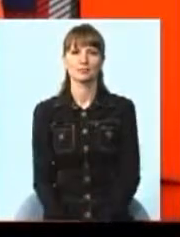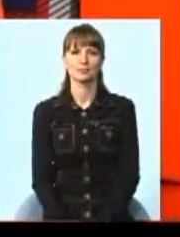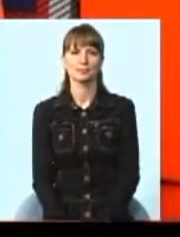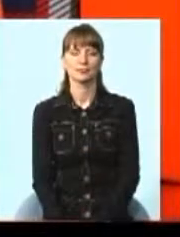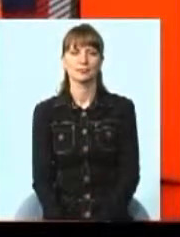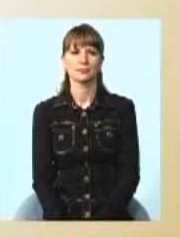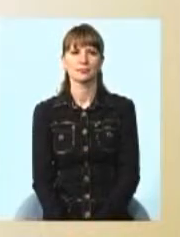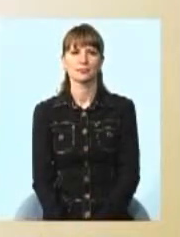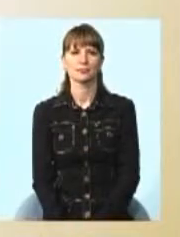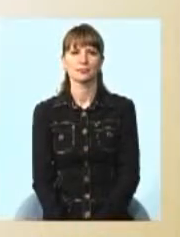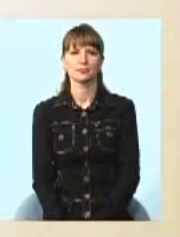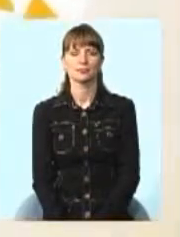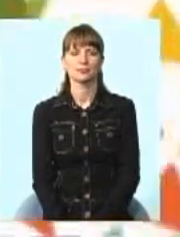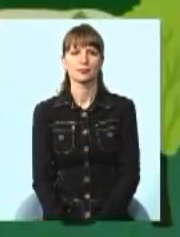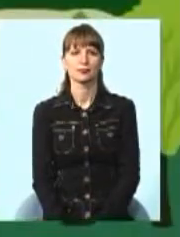побачення.